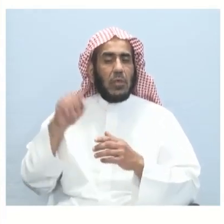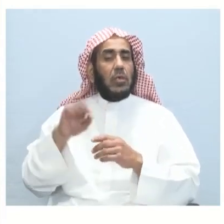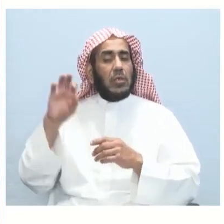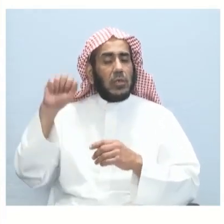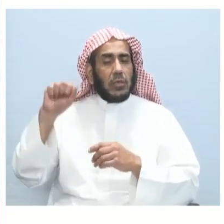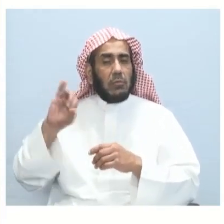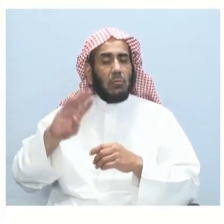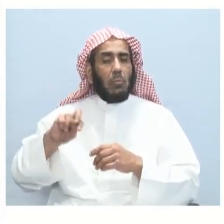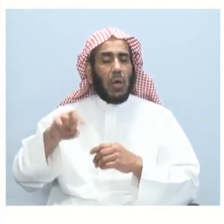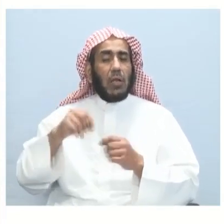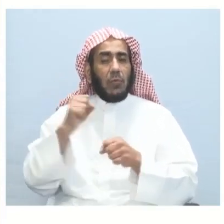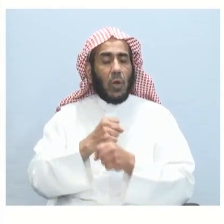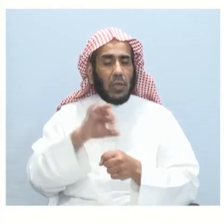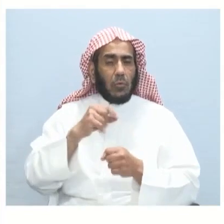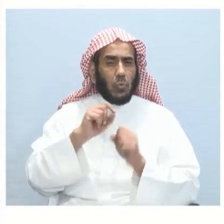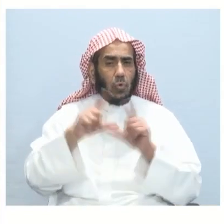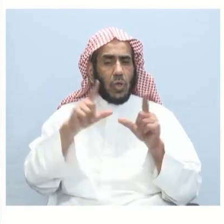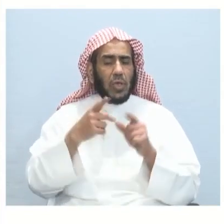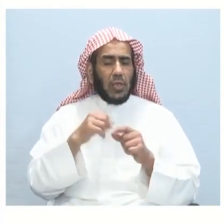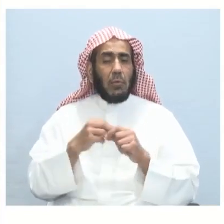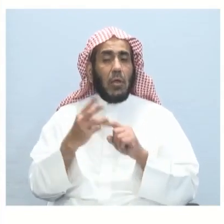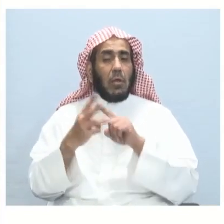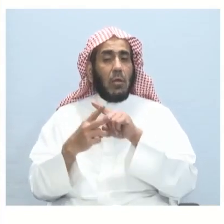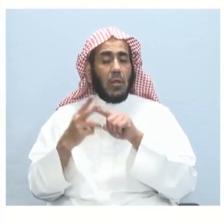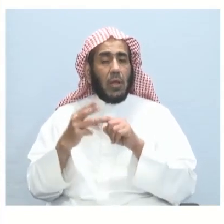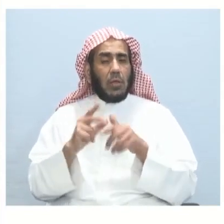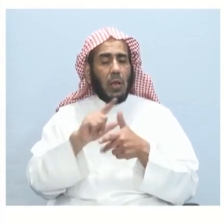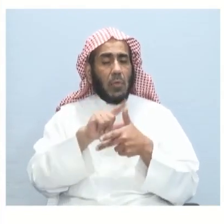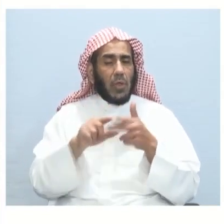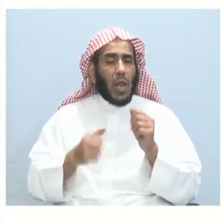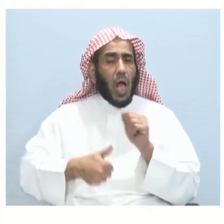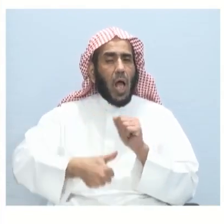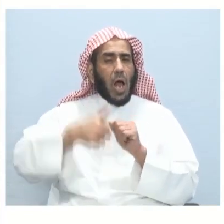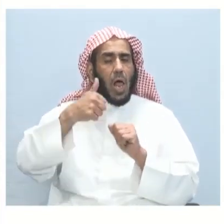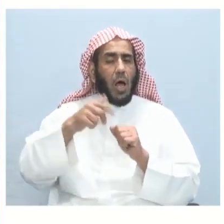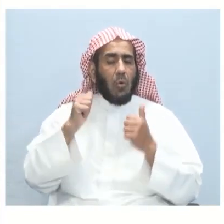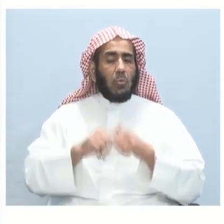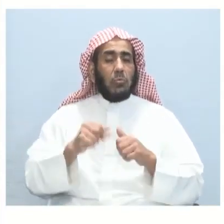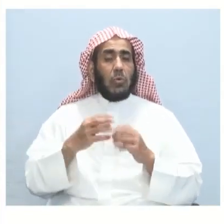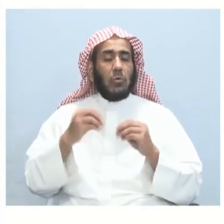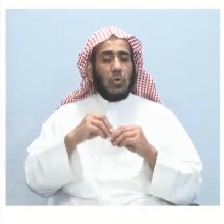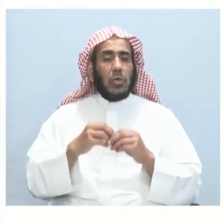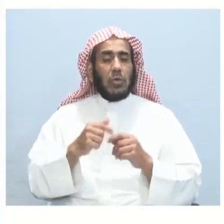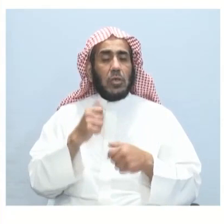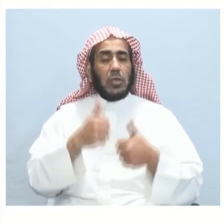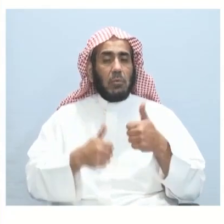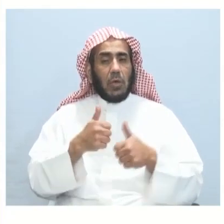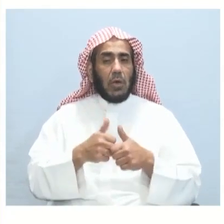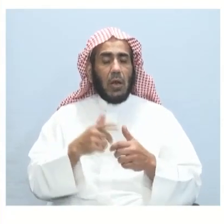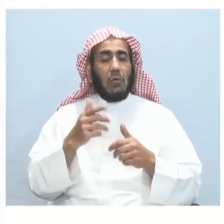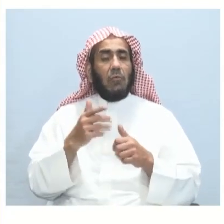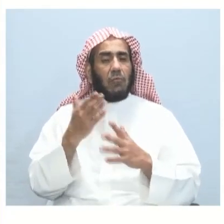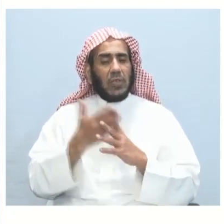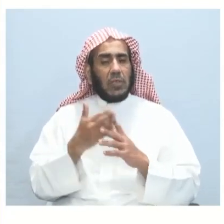ورقه العمل لتظهر الطلبه الثلاثه الذين حصلوا على اعلى مجموع في درجات اختبار الفصل